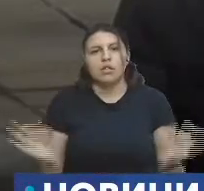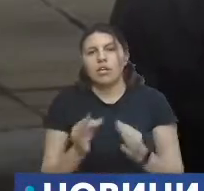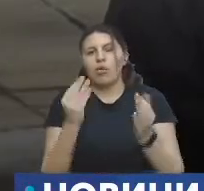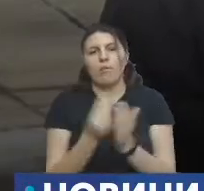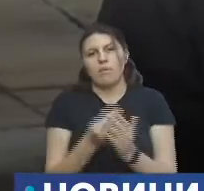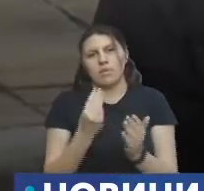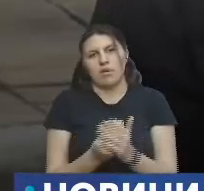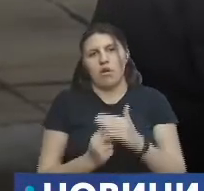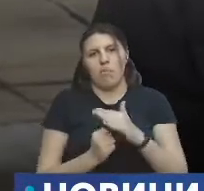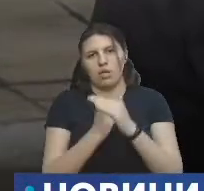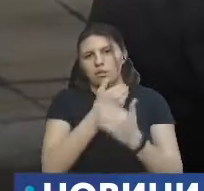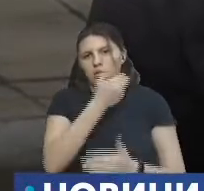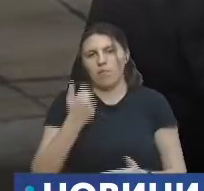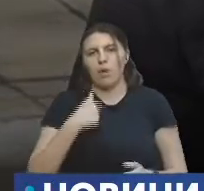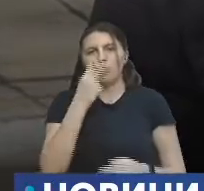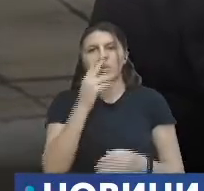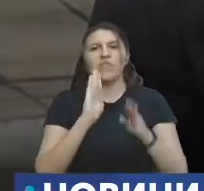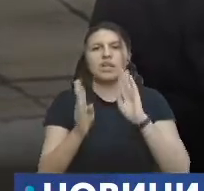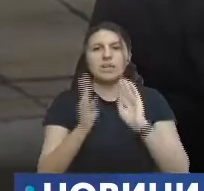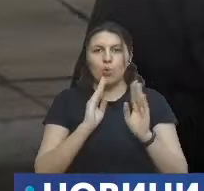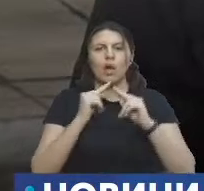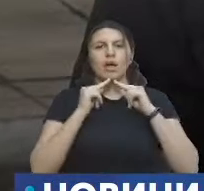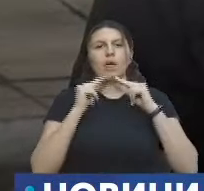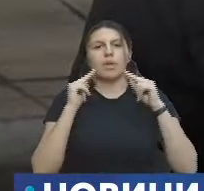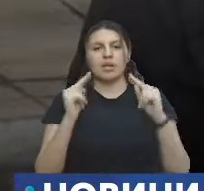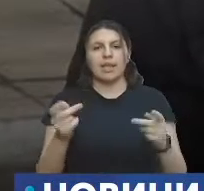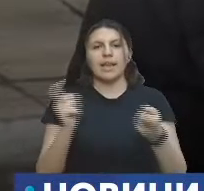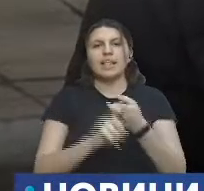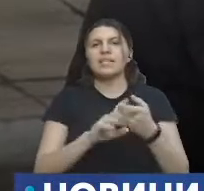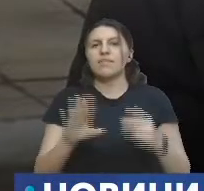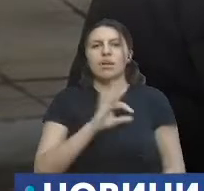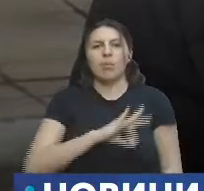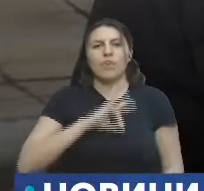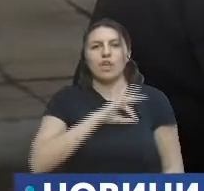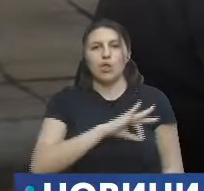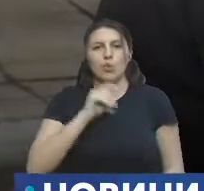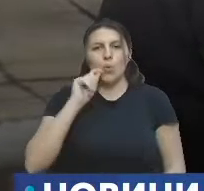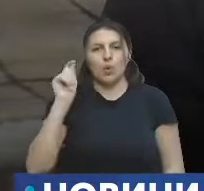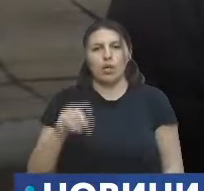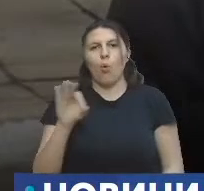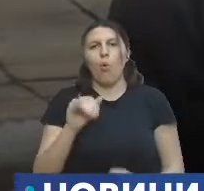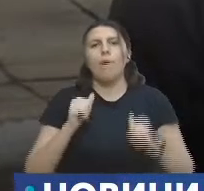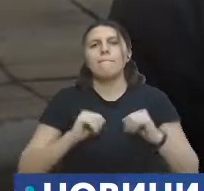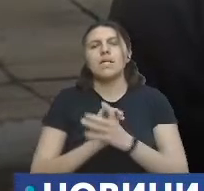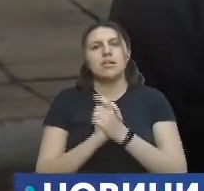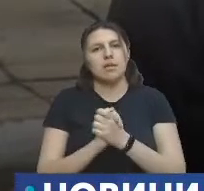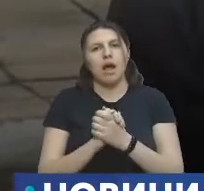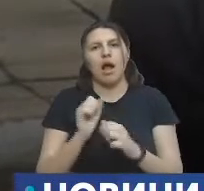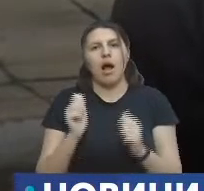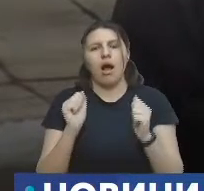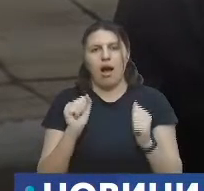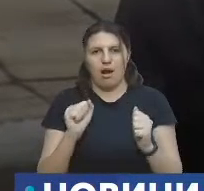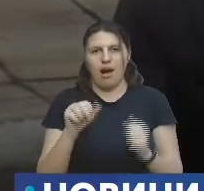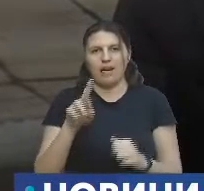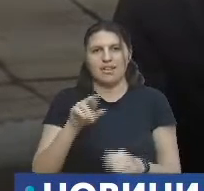Ми побачили в Фейсбуці обращення Незалежного профсоюзу України о мирній акції сьогодні і вирішили її